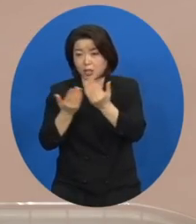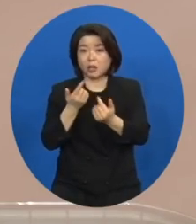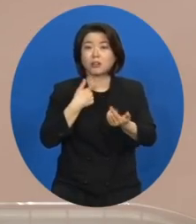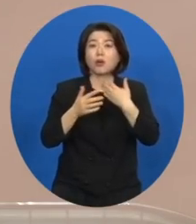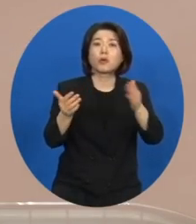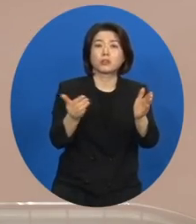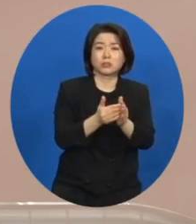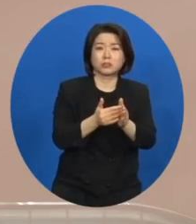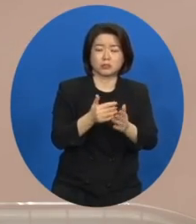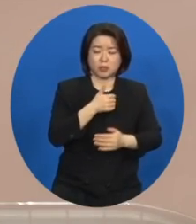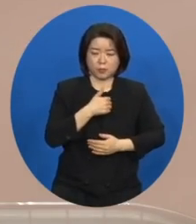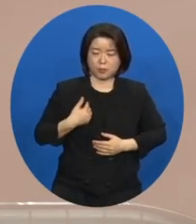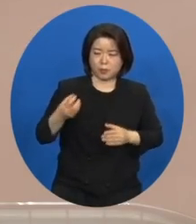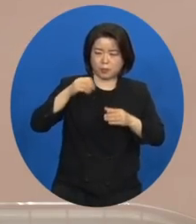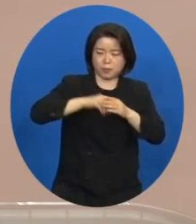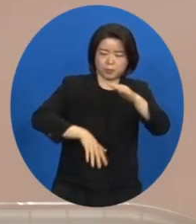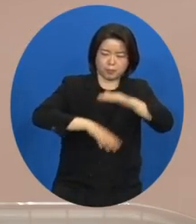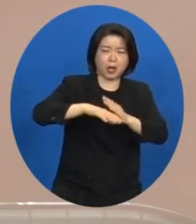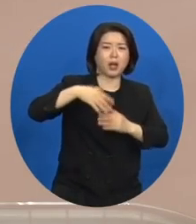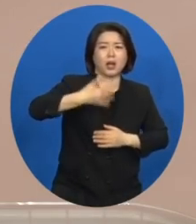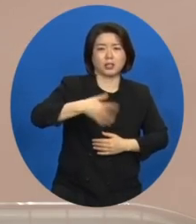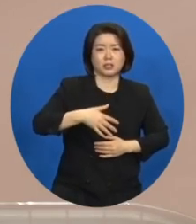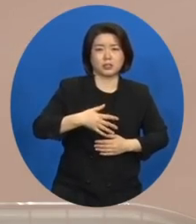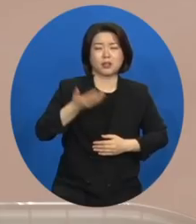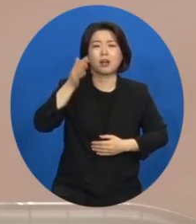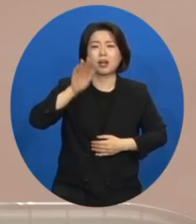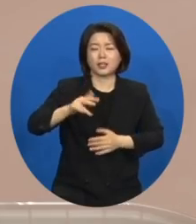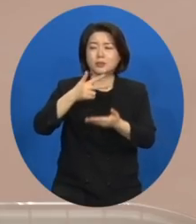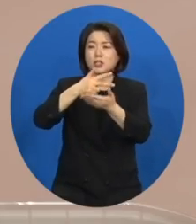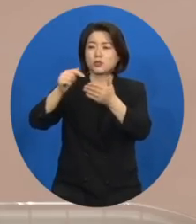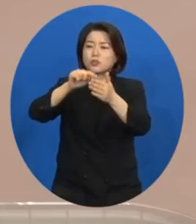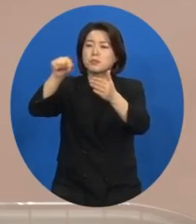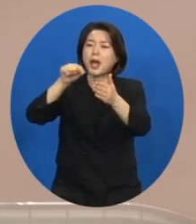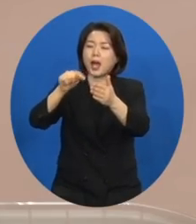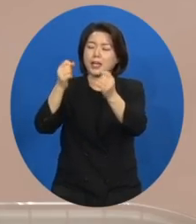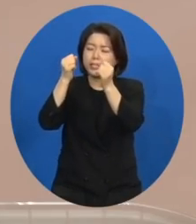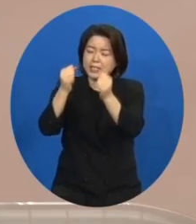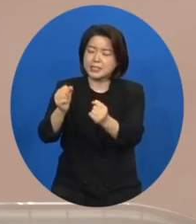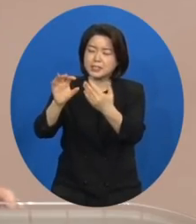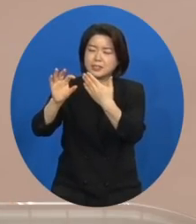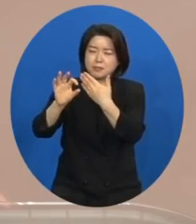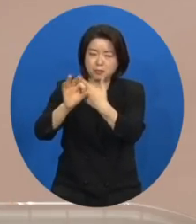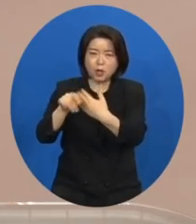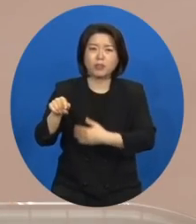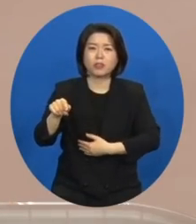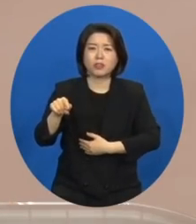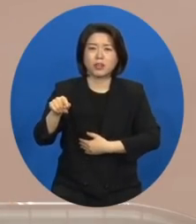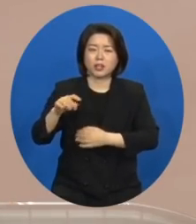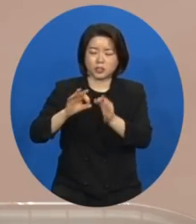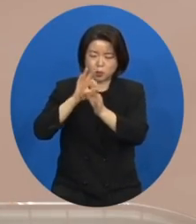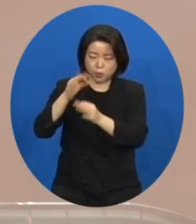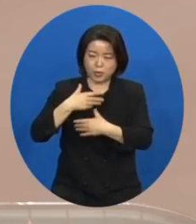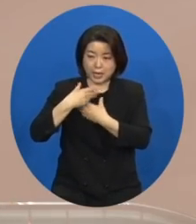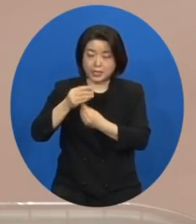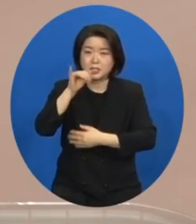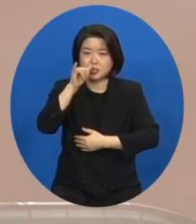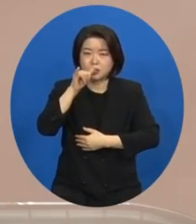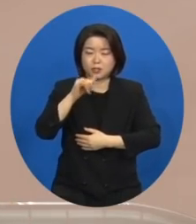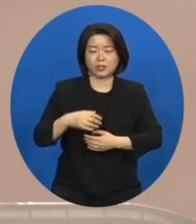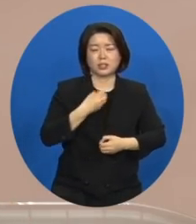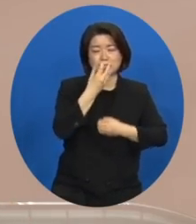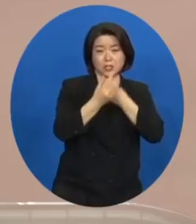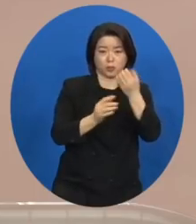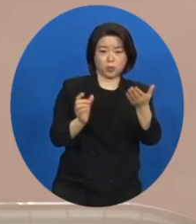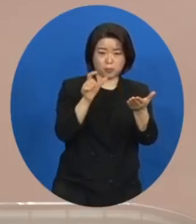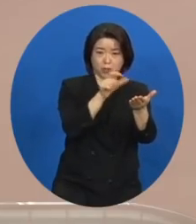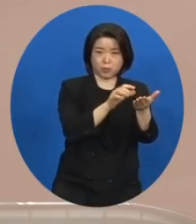오직 주님 안에 있을 때만 영원한 안식이 있을 수 있구나 웃으니 그런 고백을 자신의 고백록 에서 하지